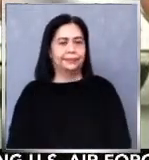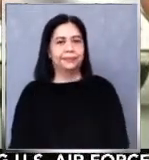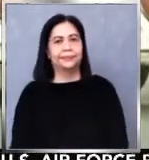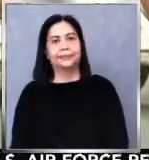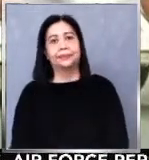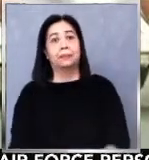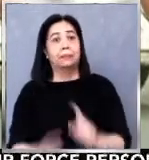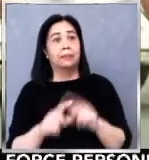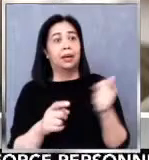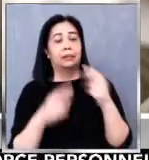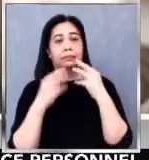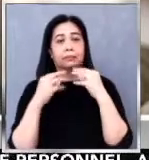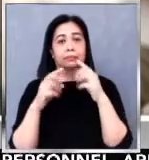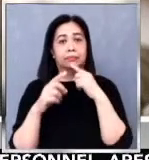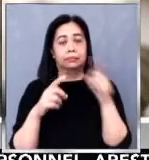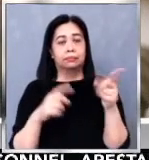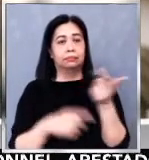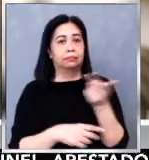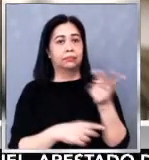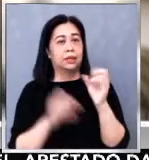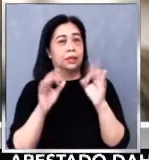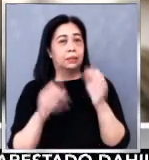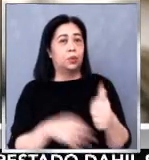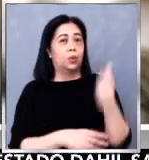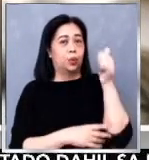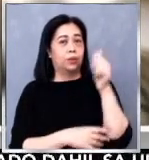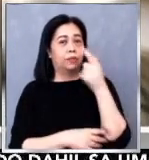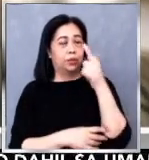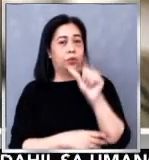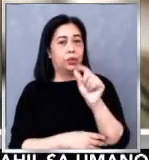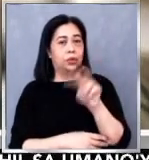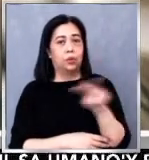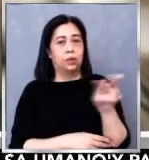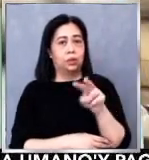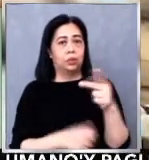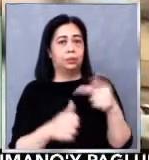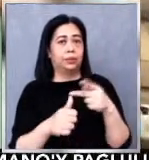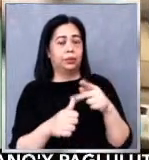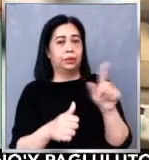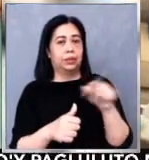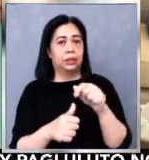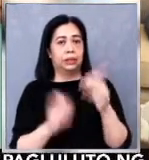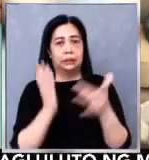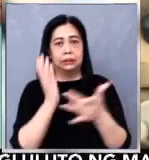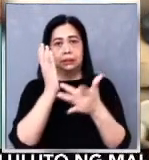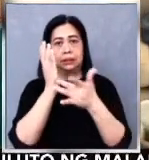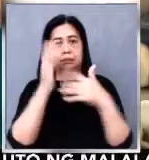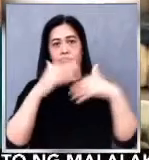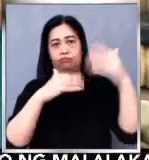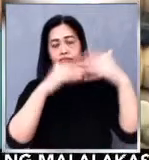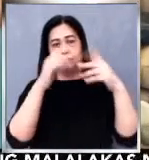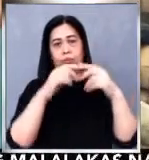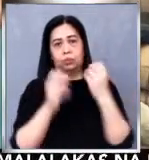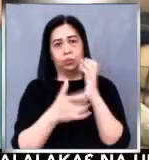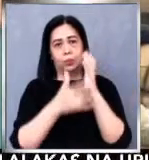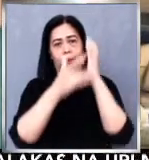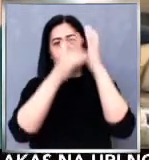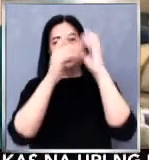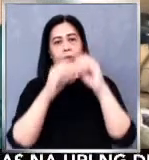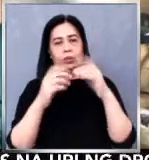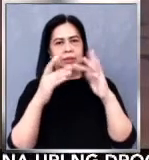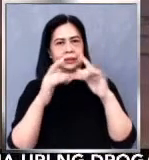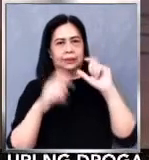pahayag, sinabi nila na sakaling manalo sa 2022, prioridad nila ang digital infrastructure para mapalakas ang internet speed sa